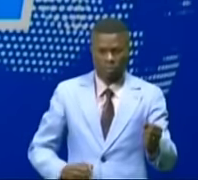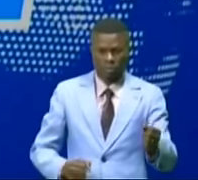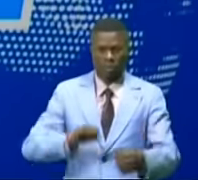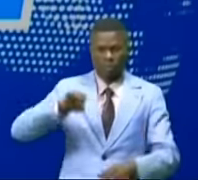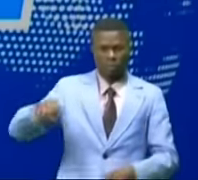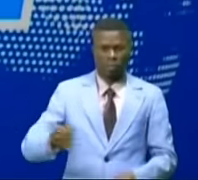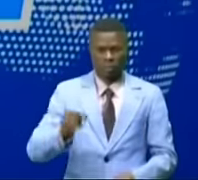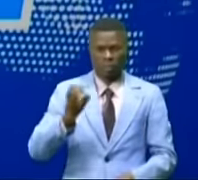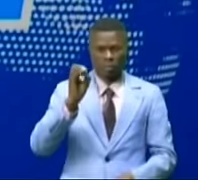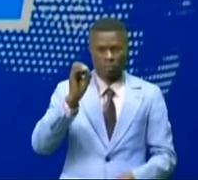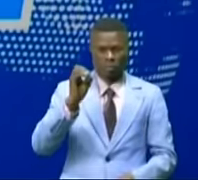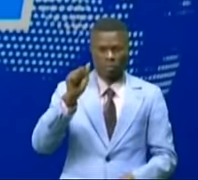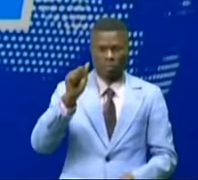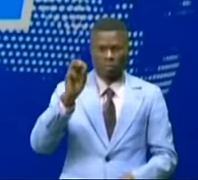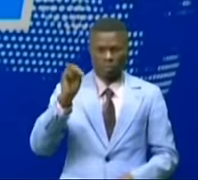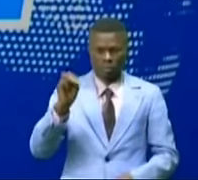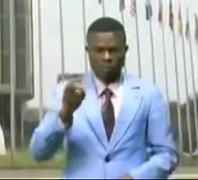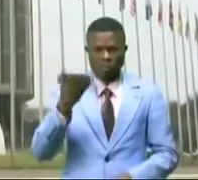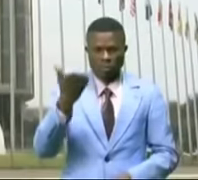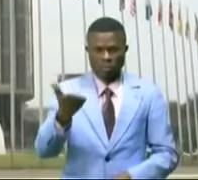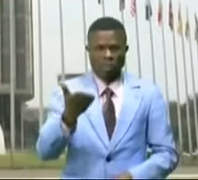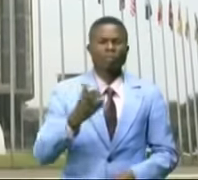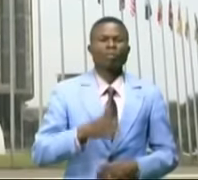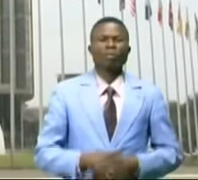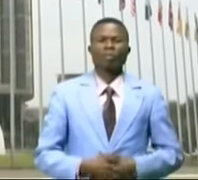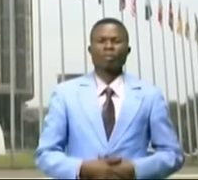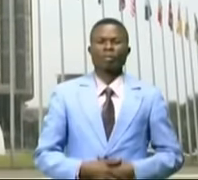João Lourenço. Reportage.